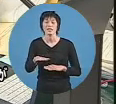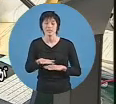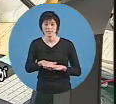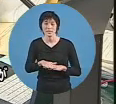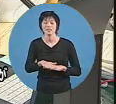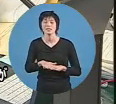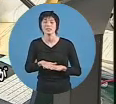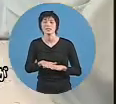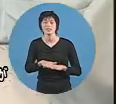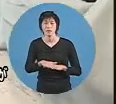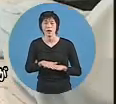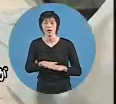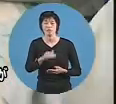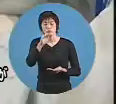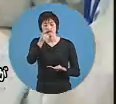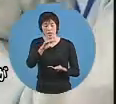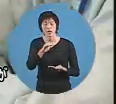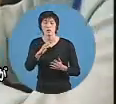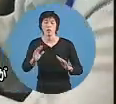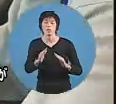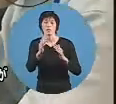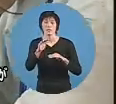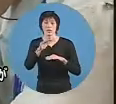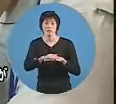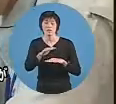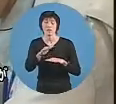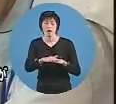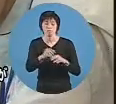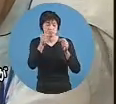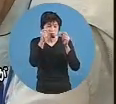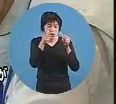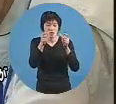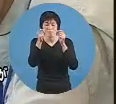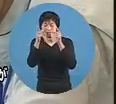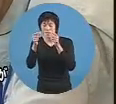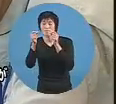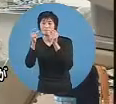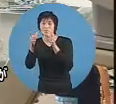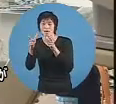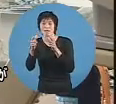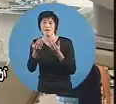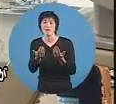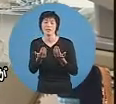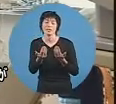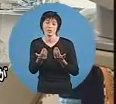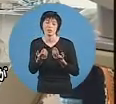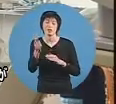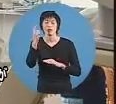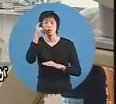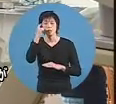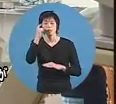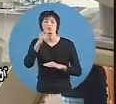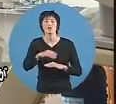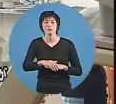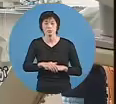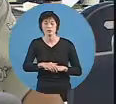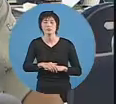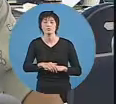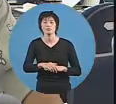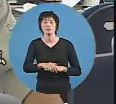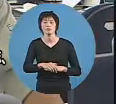こういったゴミ減量化の取り組みを啓発していくということが中心なわけですけども